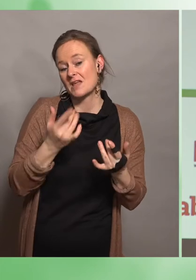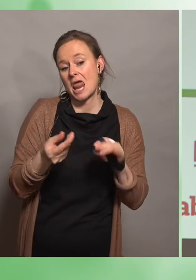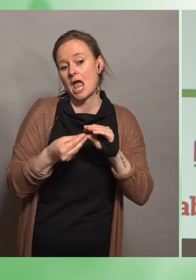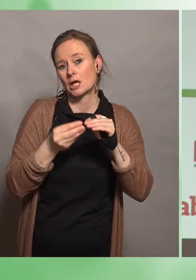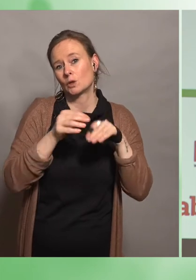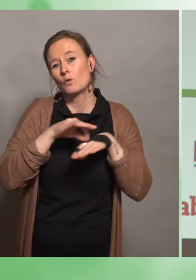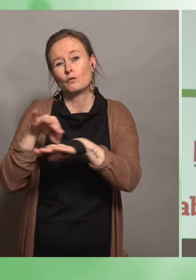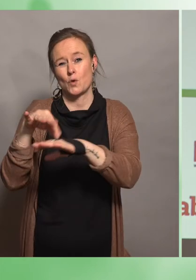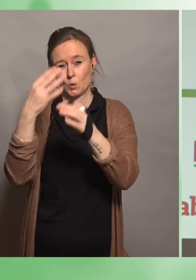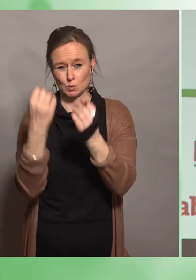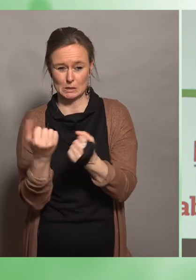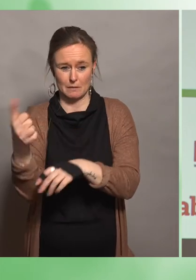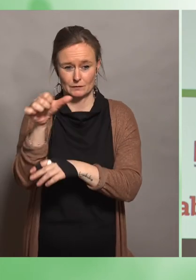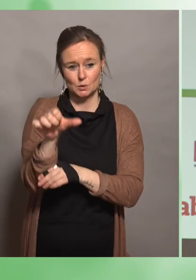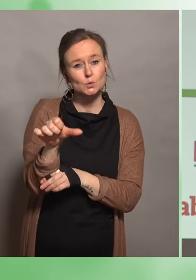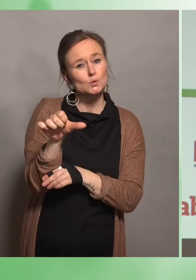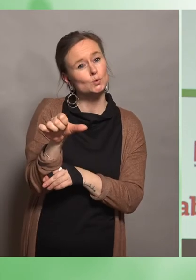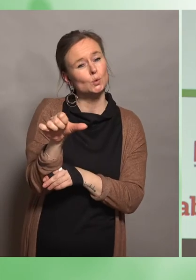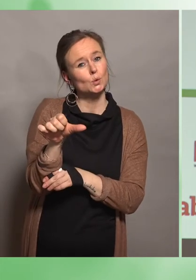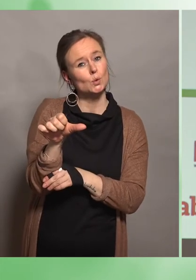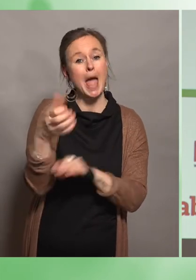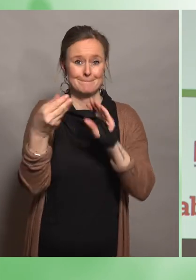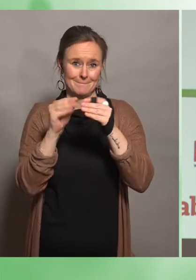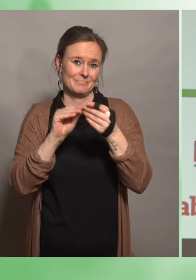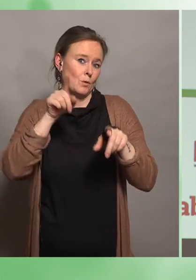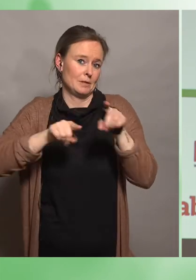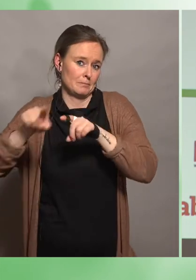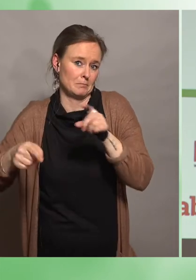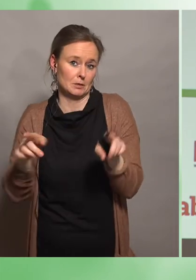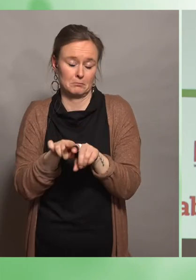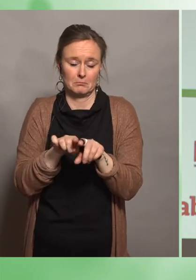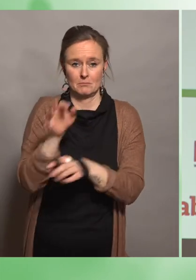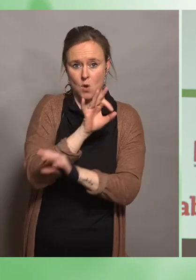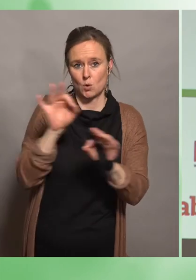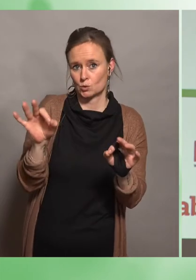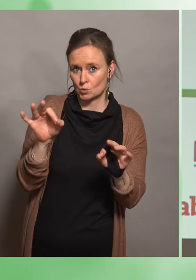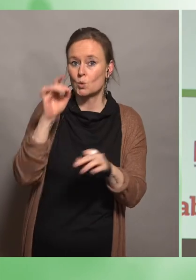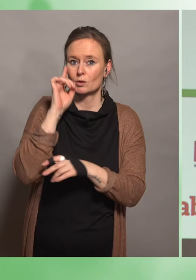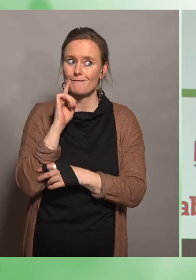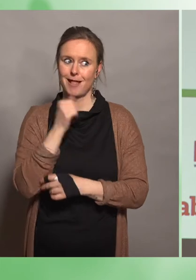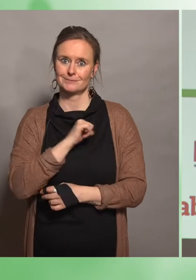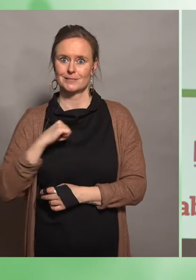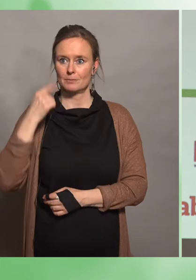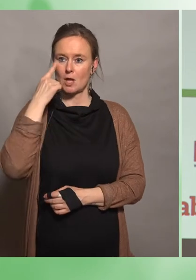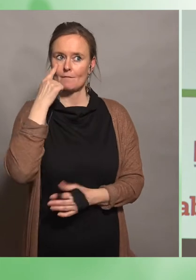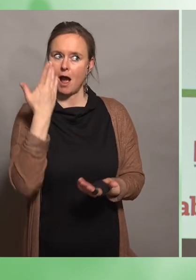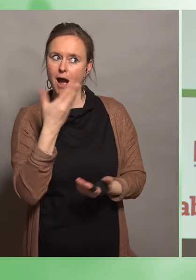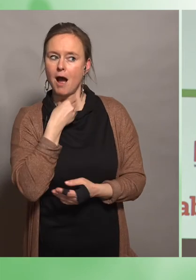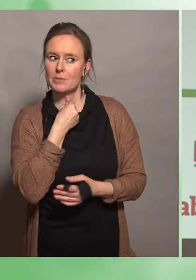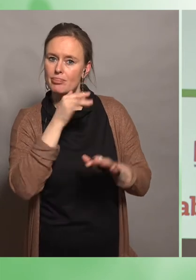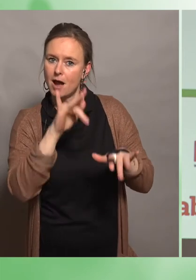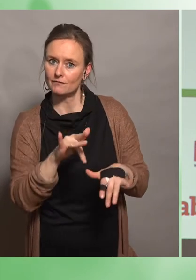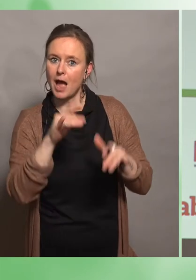nicht ein Problem ist ja irgendwo ja auch gut, weil dann merkt man, da gibt es Bedarf, das zu lösen. Und natürlich ist man